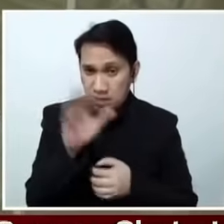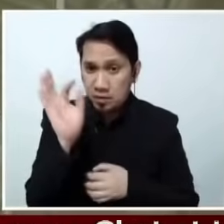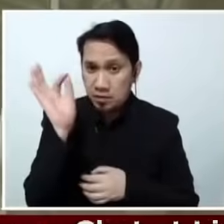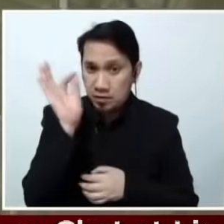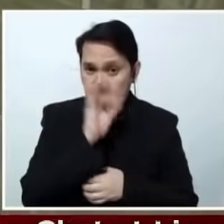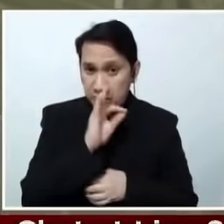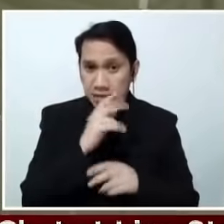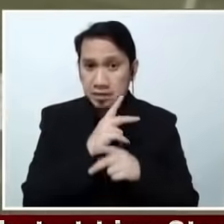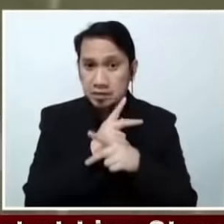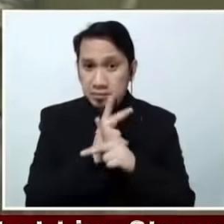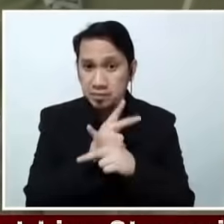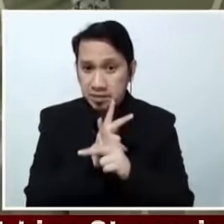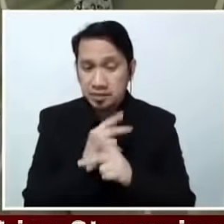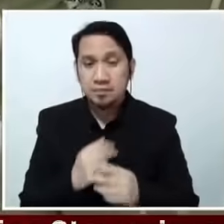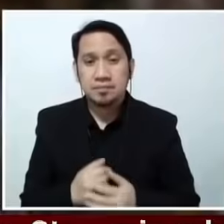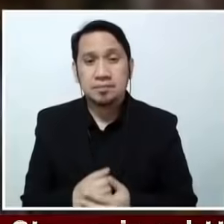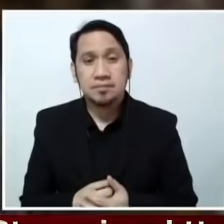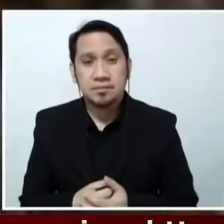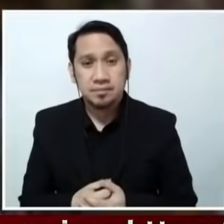produkto.